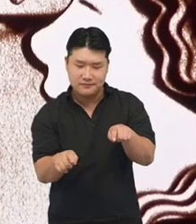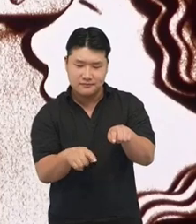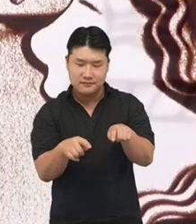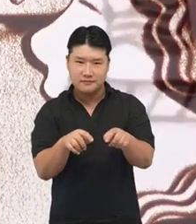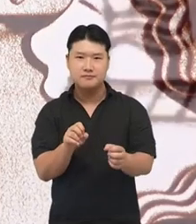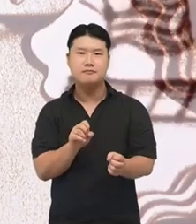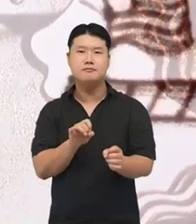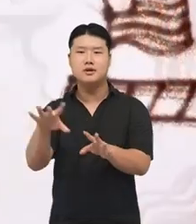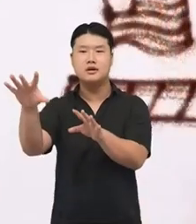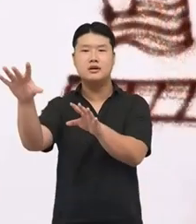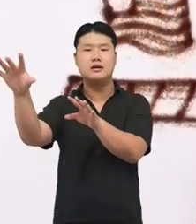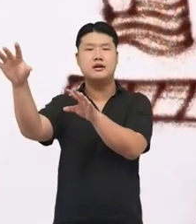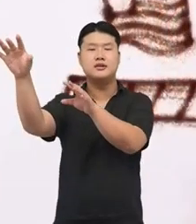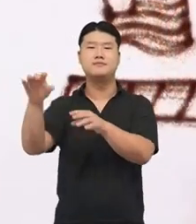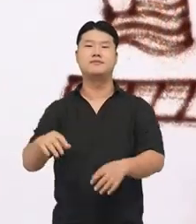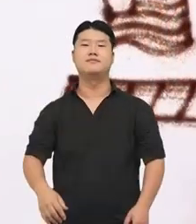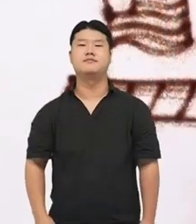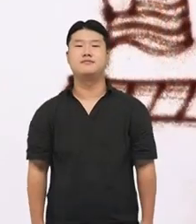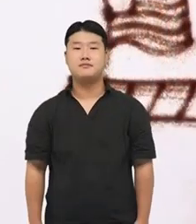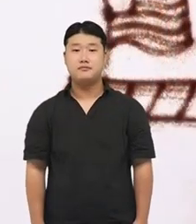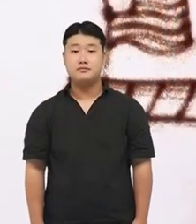사부담은 미국으로 전보를 보냈어요.